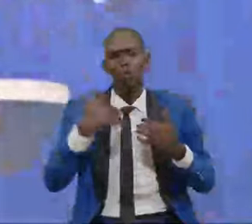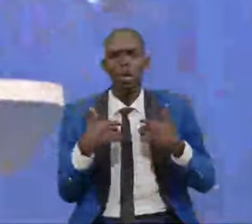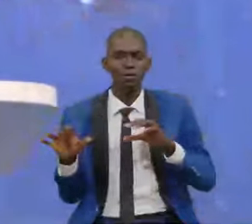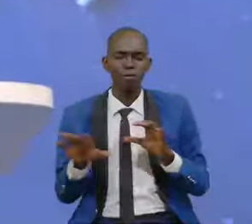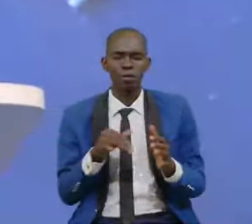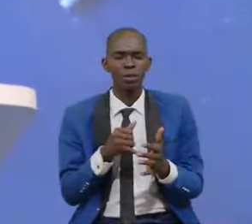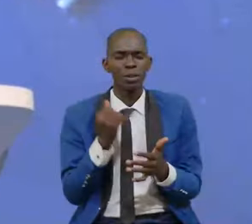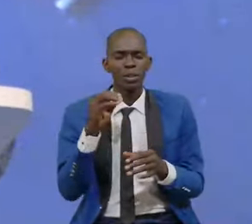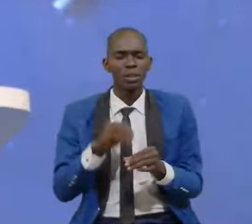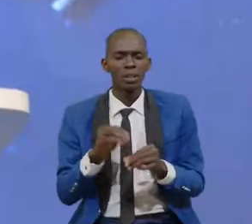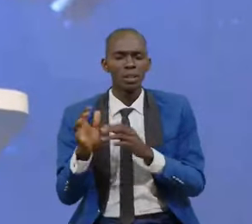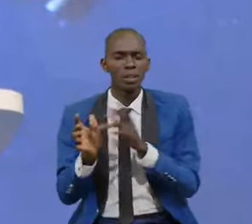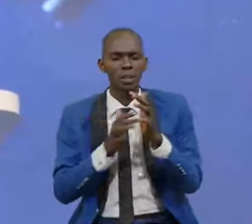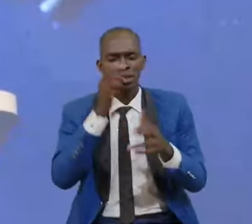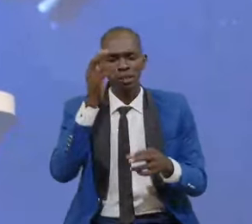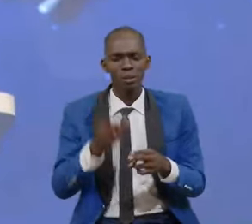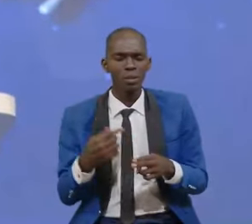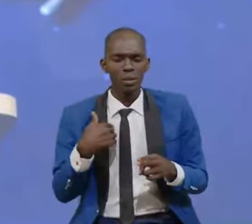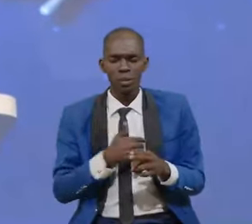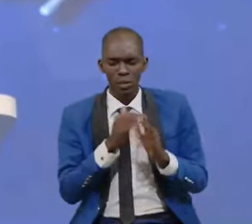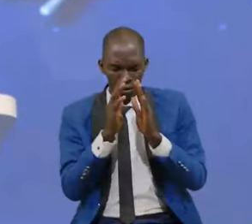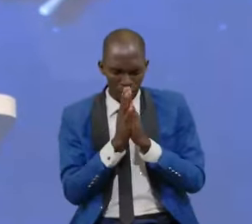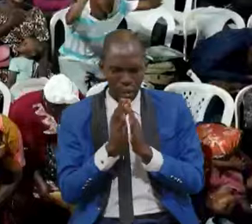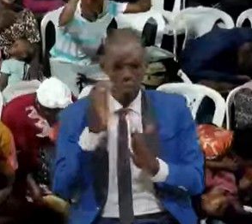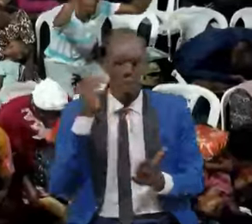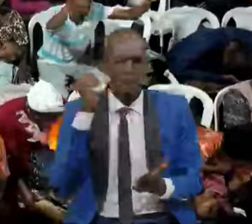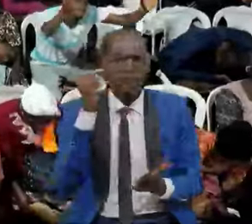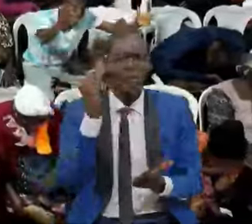Au nom de Jésus, nous prions.